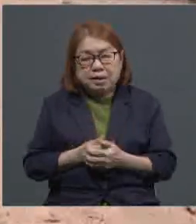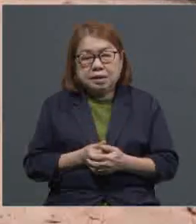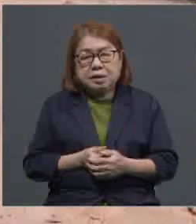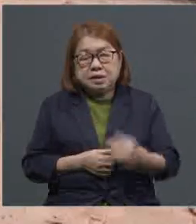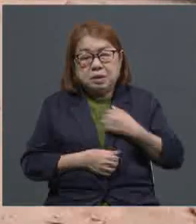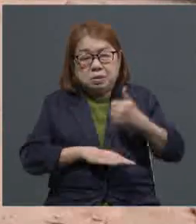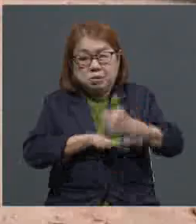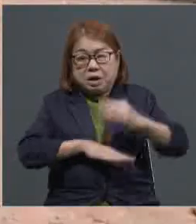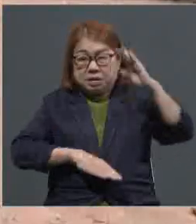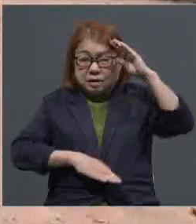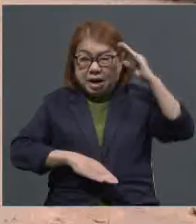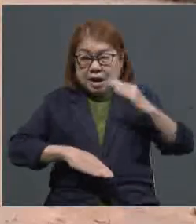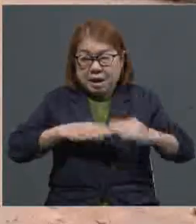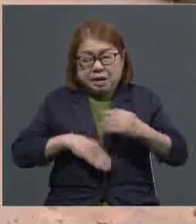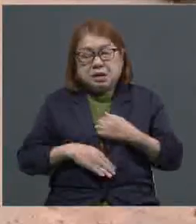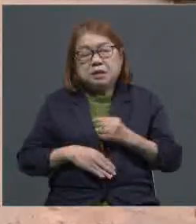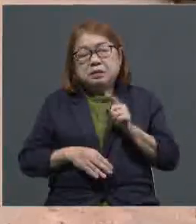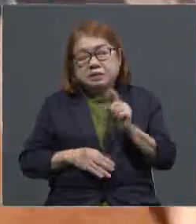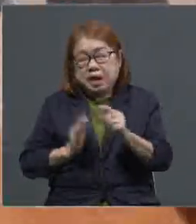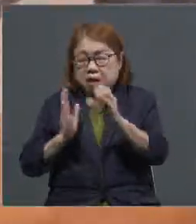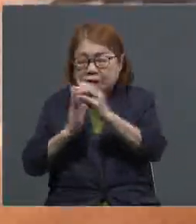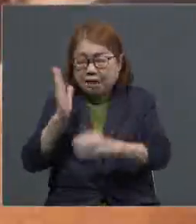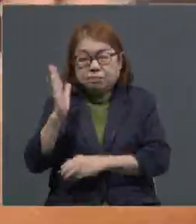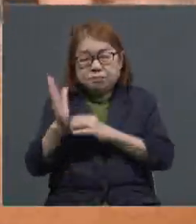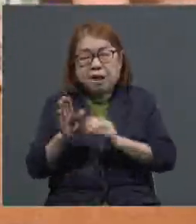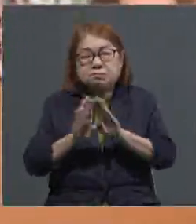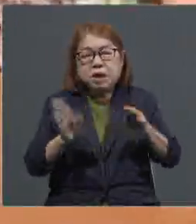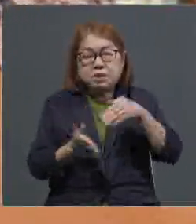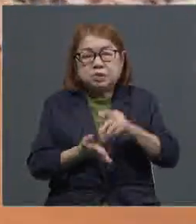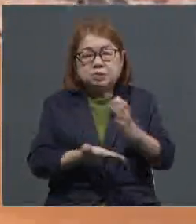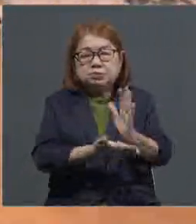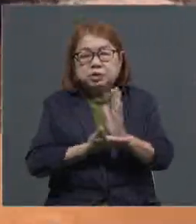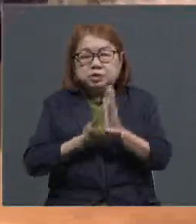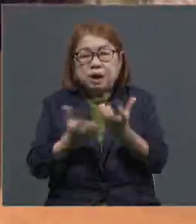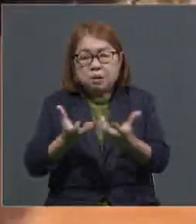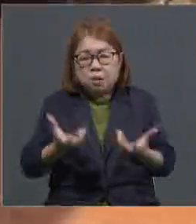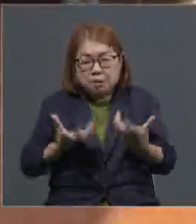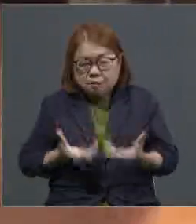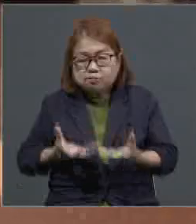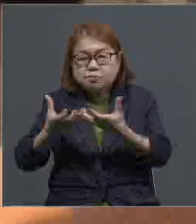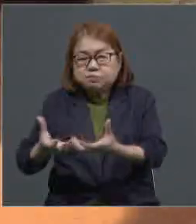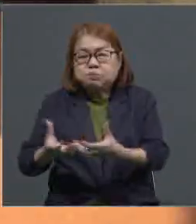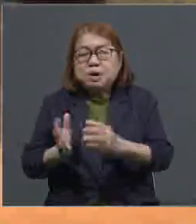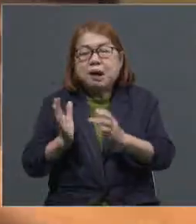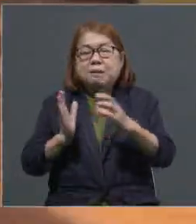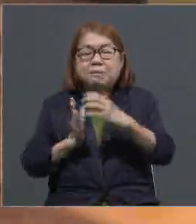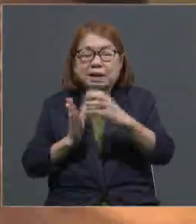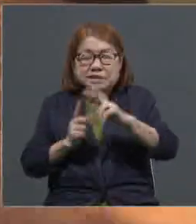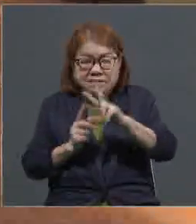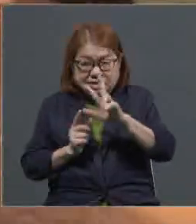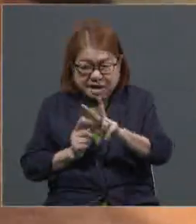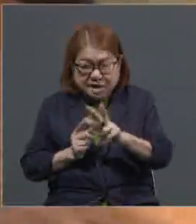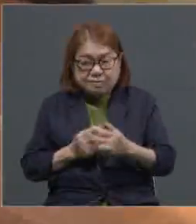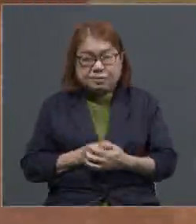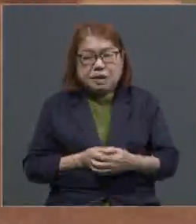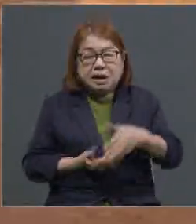แต่ละภาคเปิดศูนย์รับบริจาคสิ่งของแล้วก็ให้รวบรวมไปไว้ที่กองทัพภาคที่ 3และในส่วนกลางรวบรวมไว้ที่กองบัญชาการกองทัพ